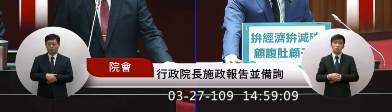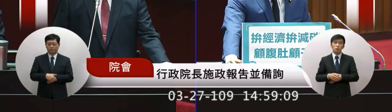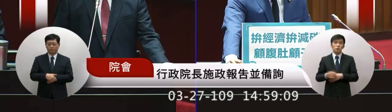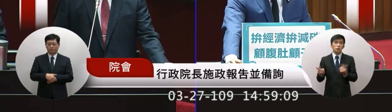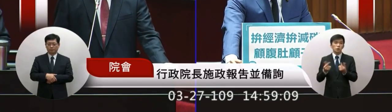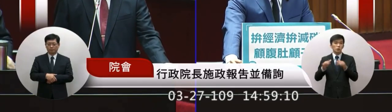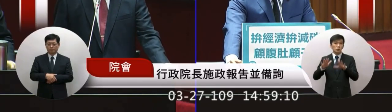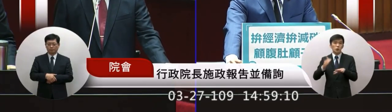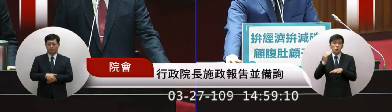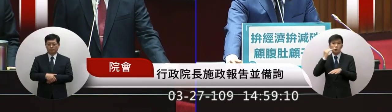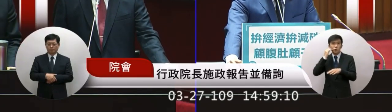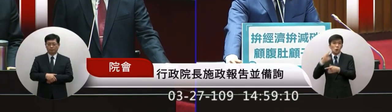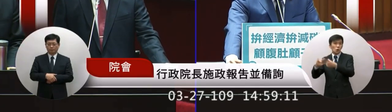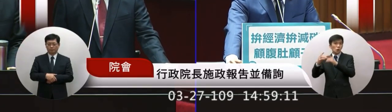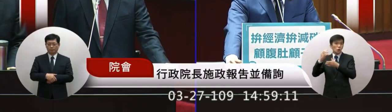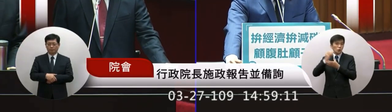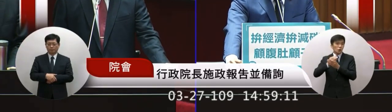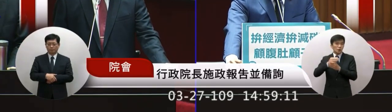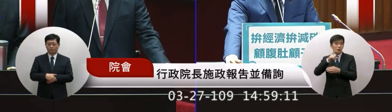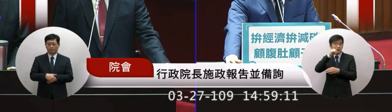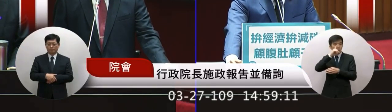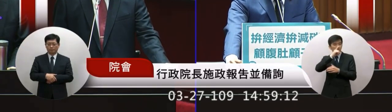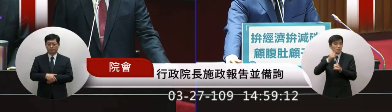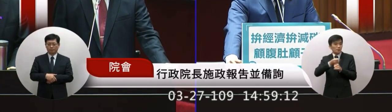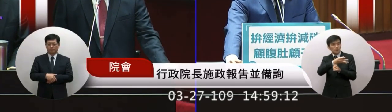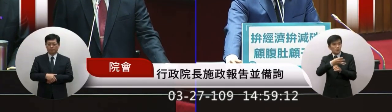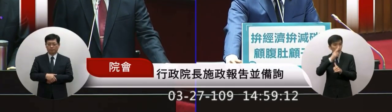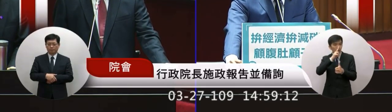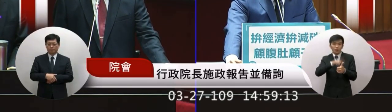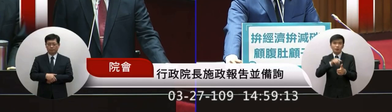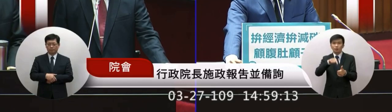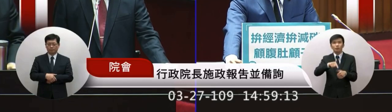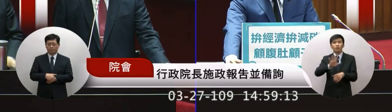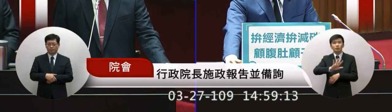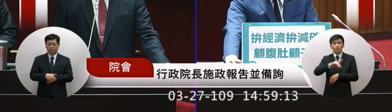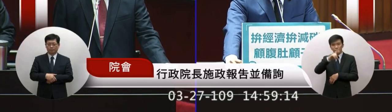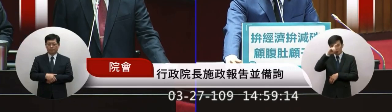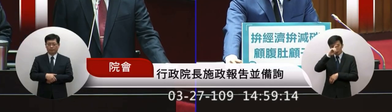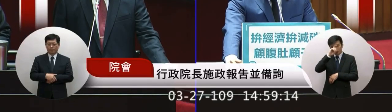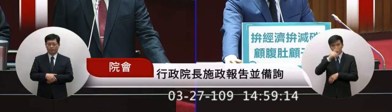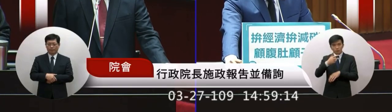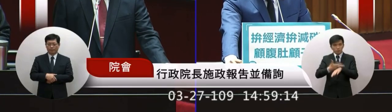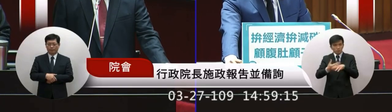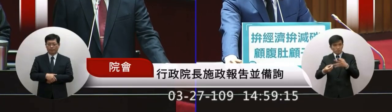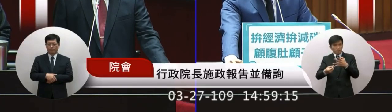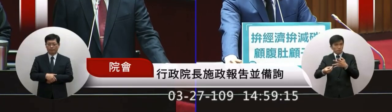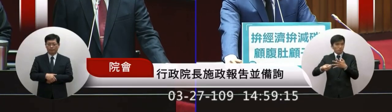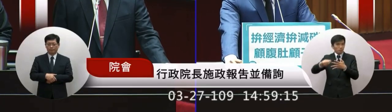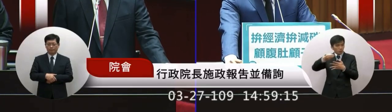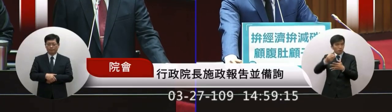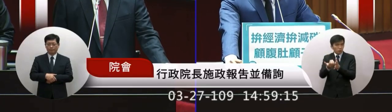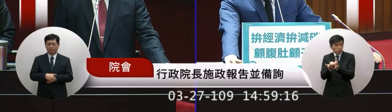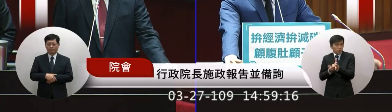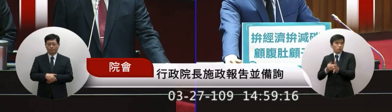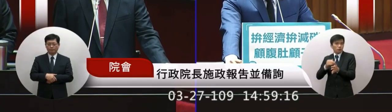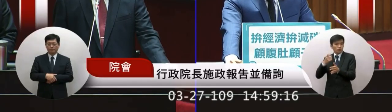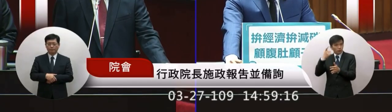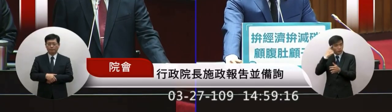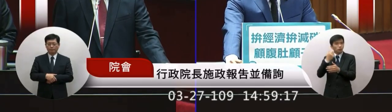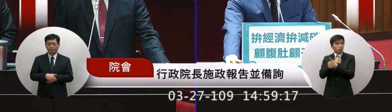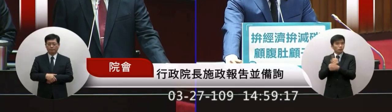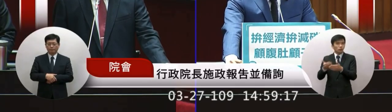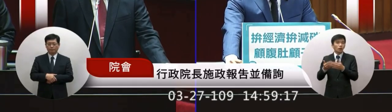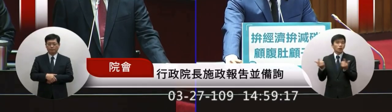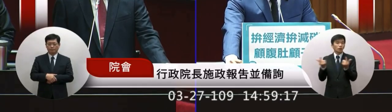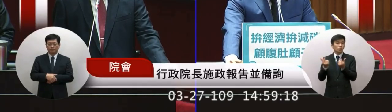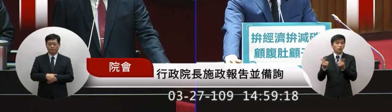些高污染高劳动力低技术的台商回来，我们还是希望要做一个产业升级前瞻性的一个发展，包括说农地